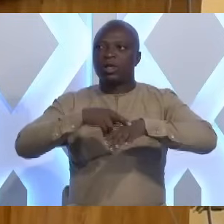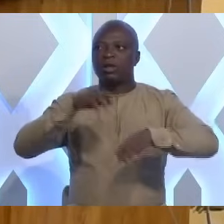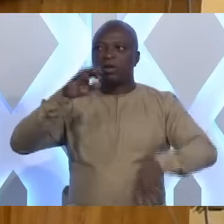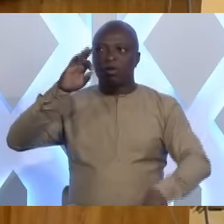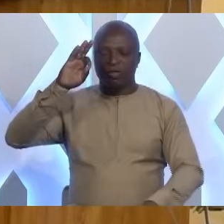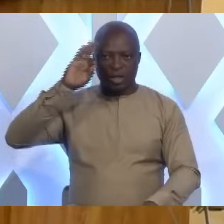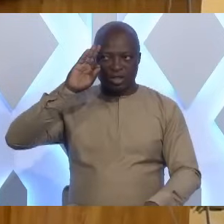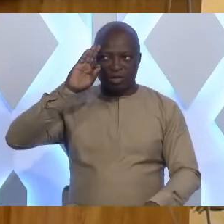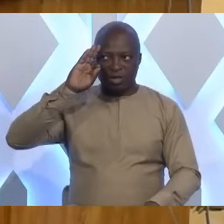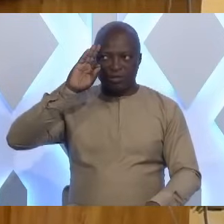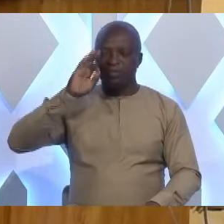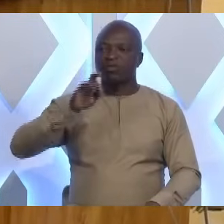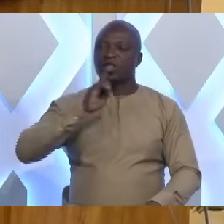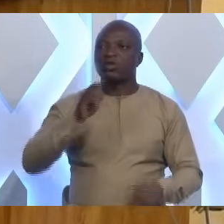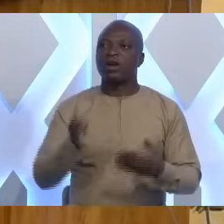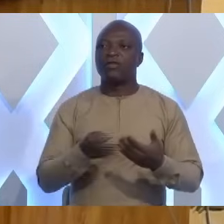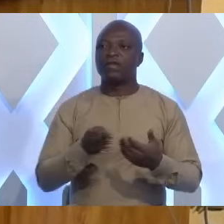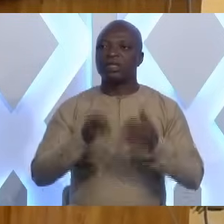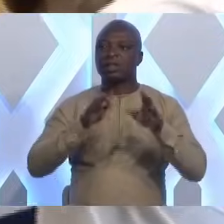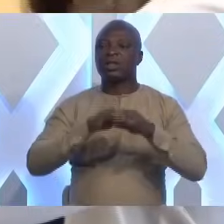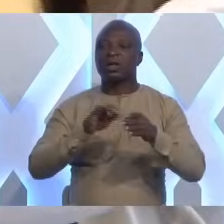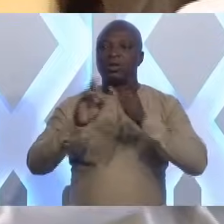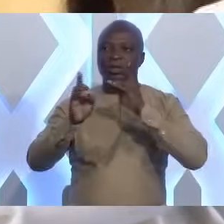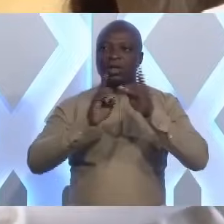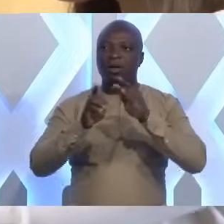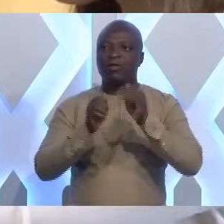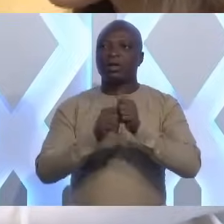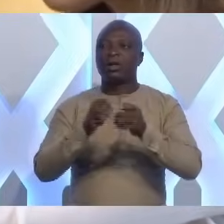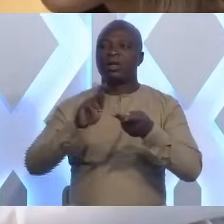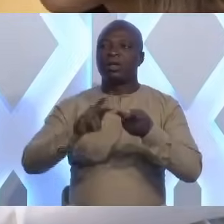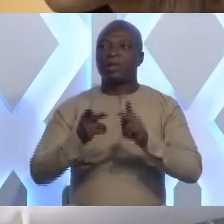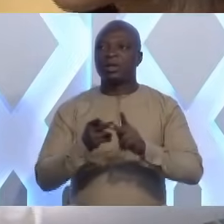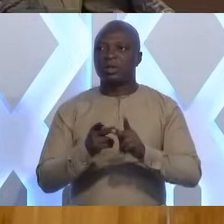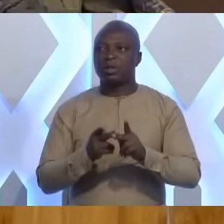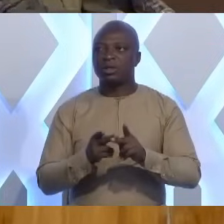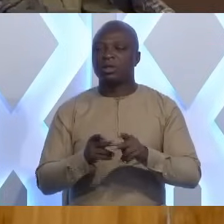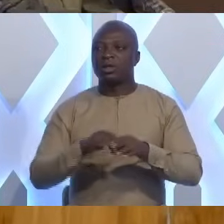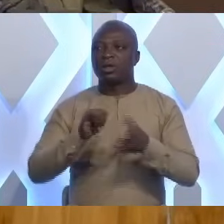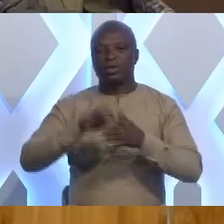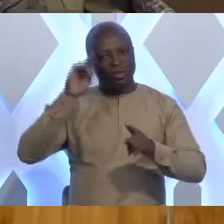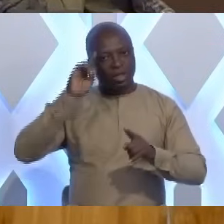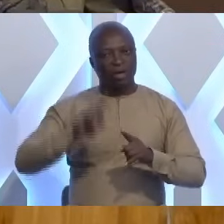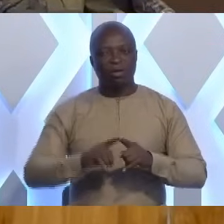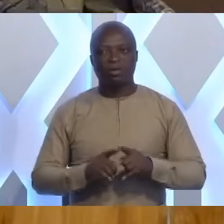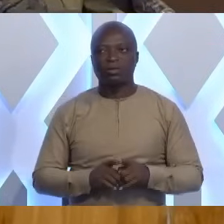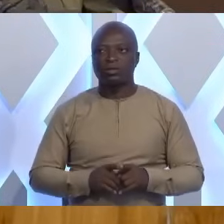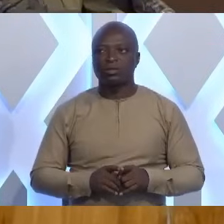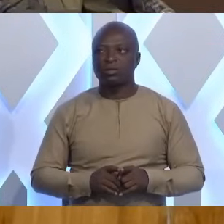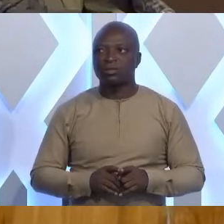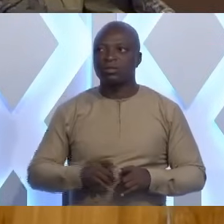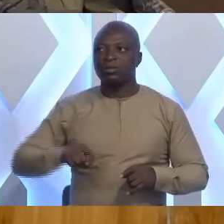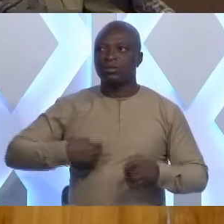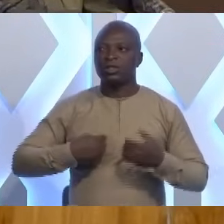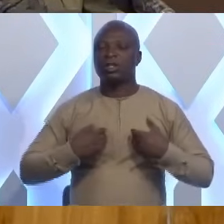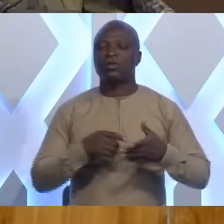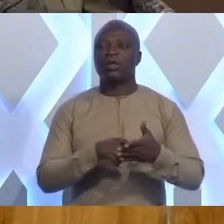Zenanya Singbi, soit facilitateur dans le dialogue avec les partenaires. Dans cet accord, nous avions